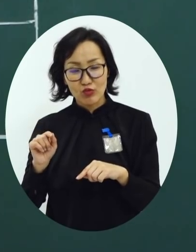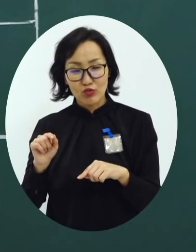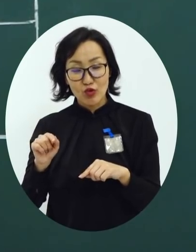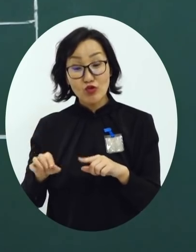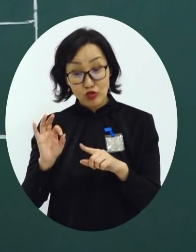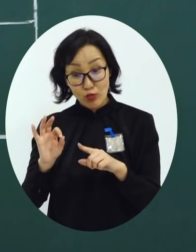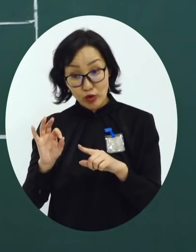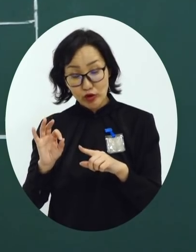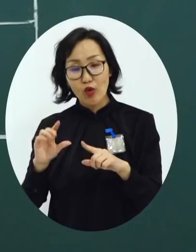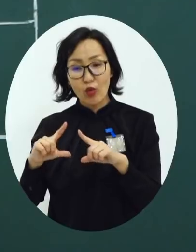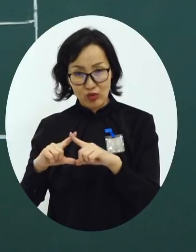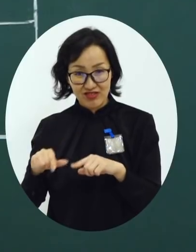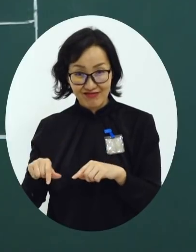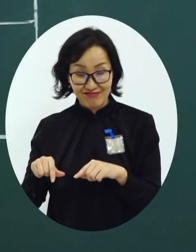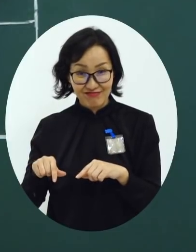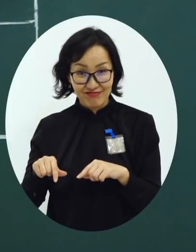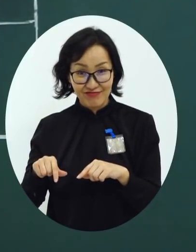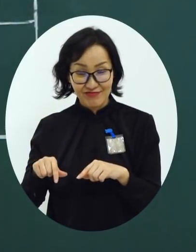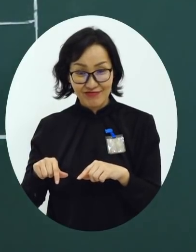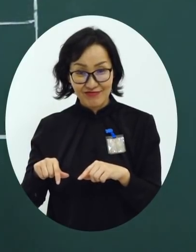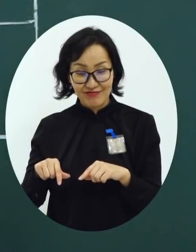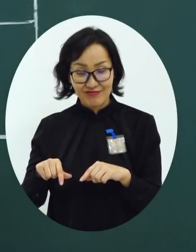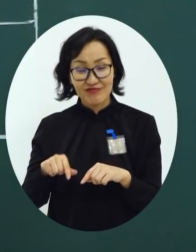мөртлөө гурвалжин. За, энэ